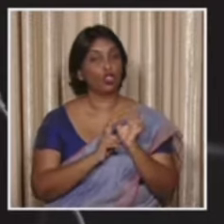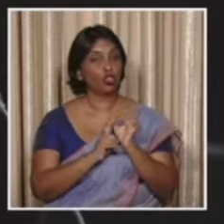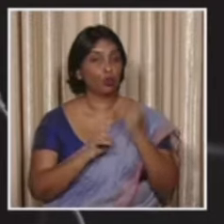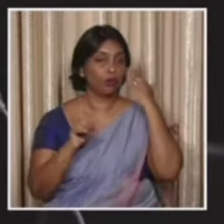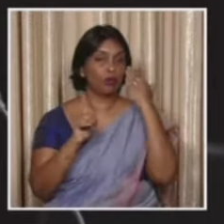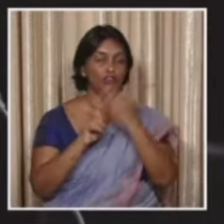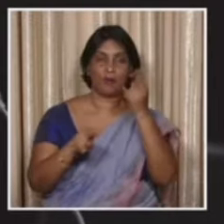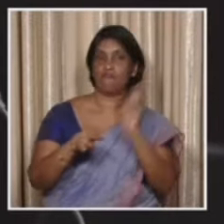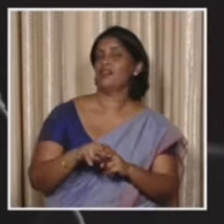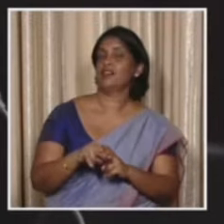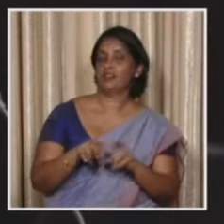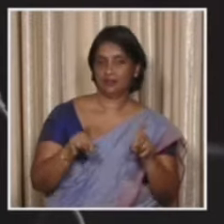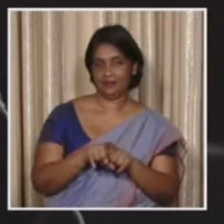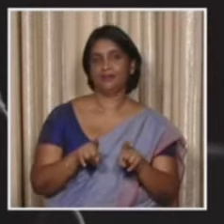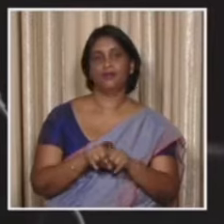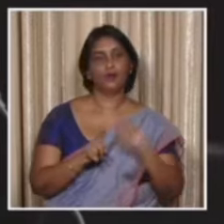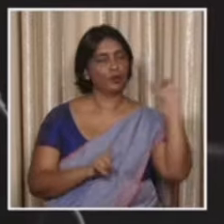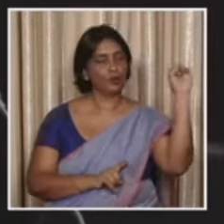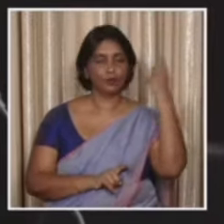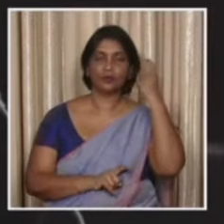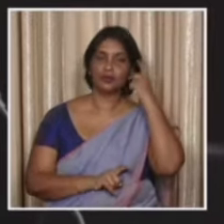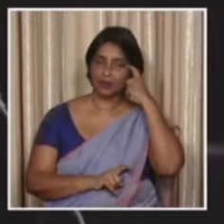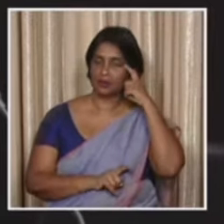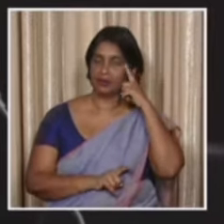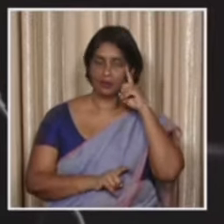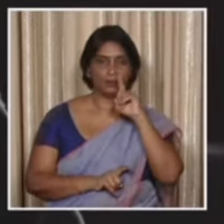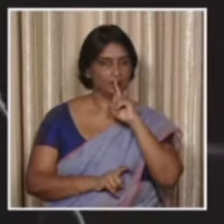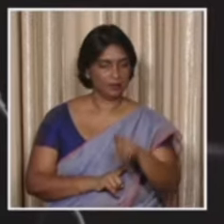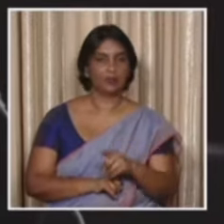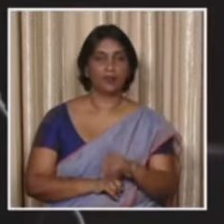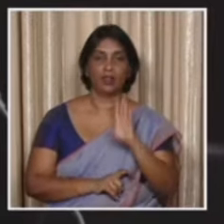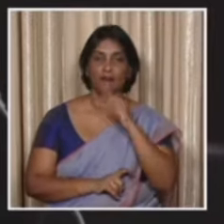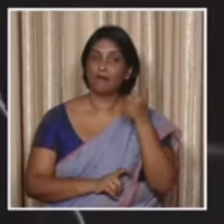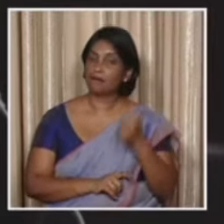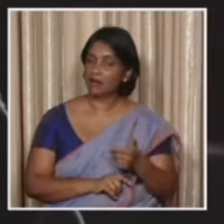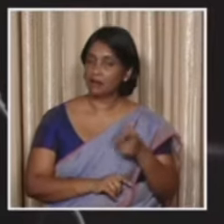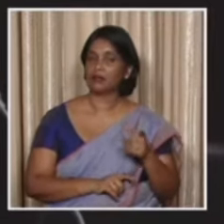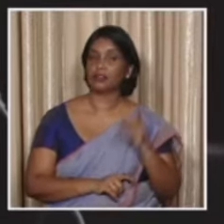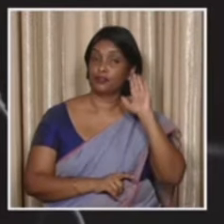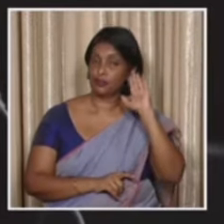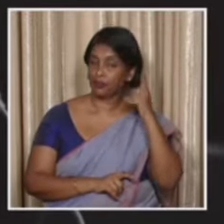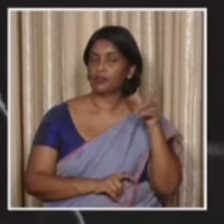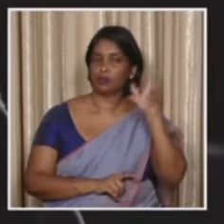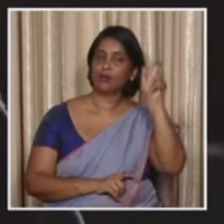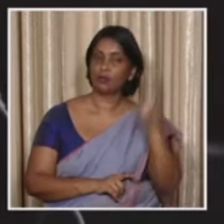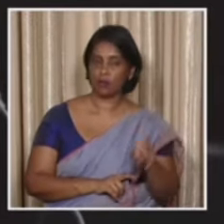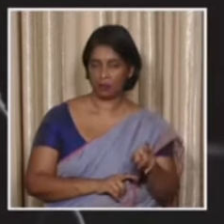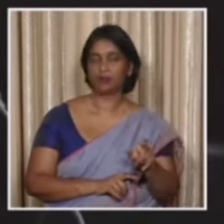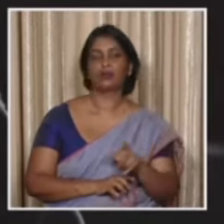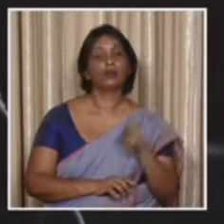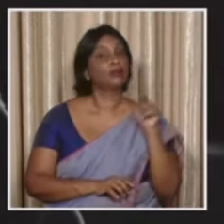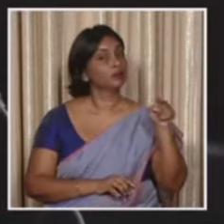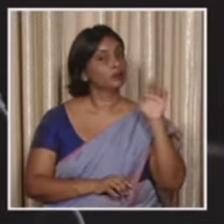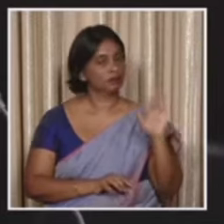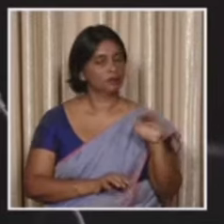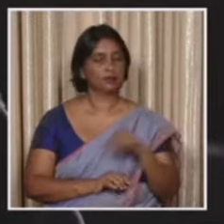துப்பத்தாகி ஹிதவதா ஹட்டியட்ட கௌருத் ஹந்துனன வேதகாத் விசேஷ புத்கலே